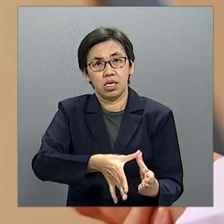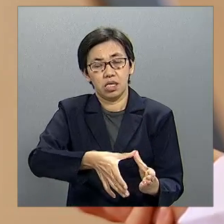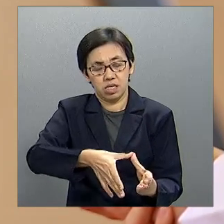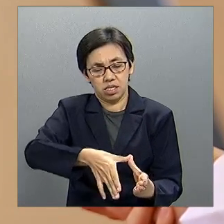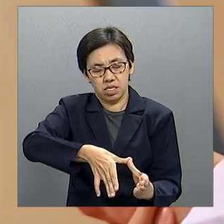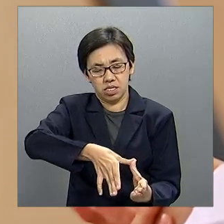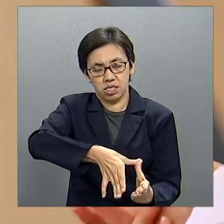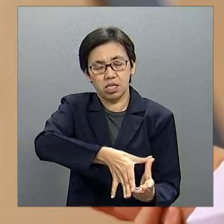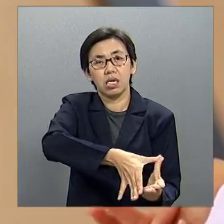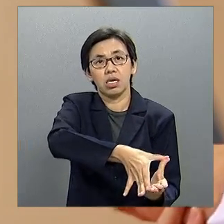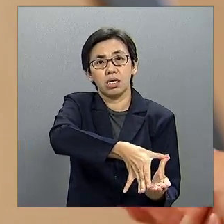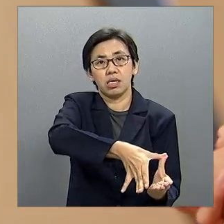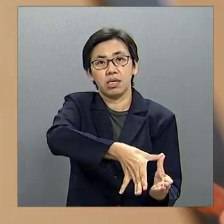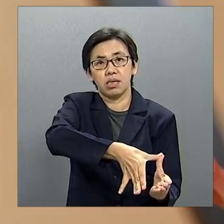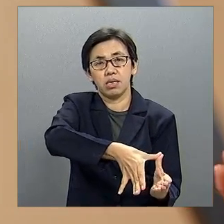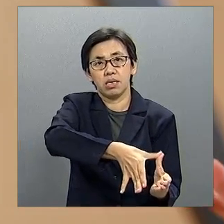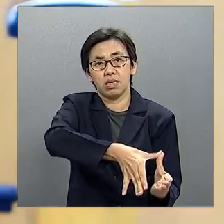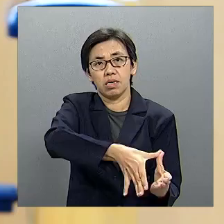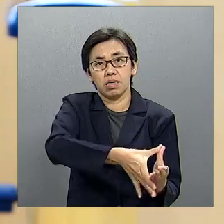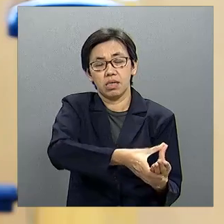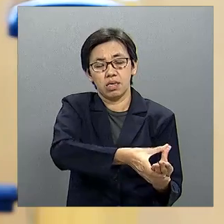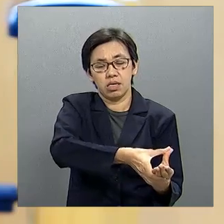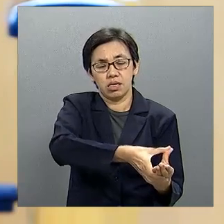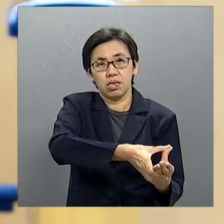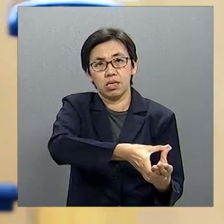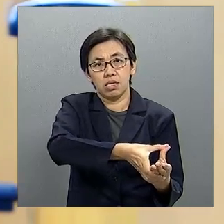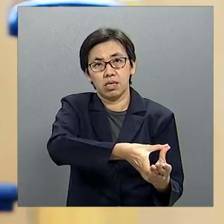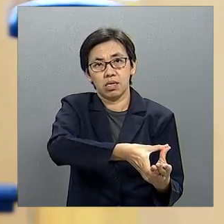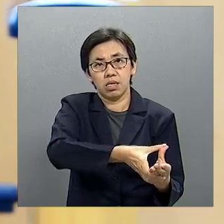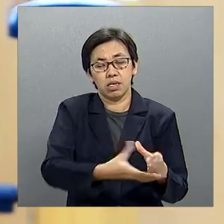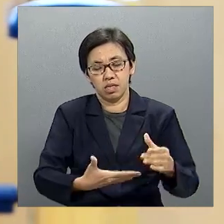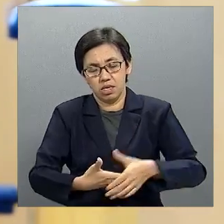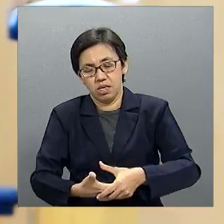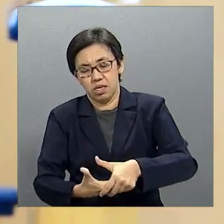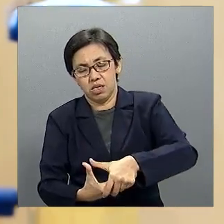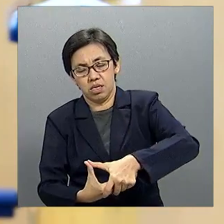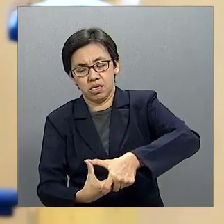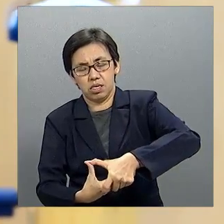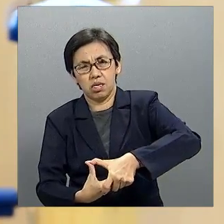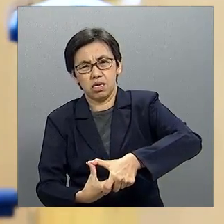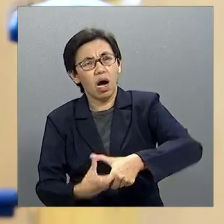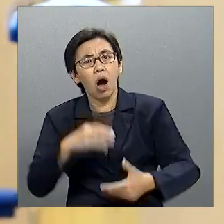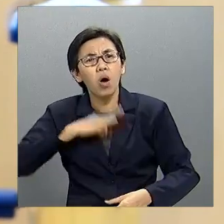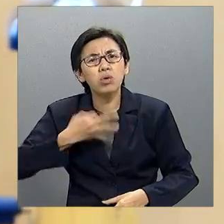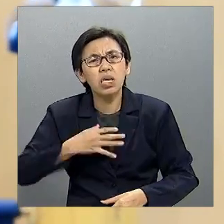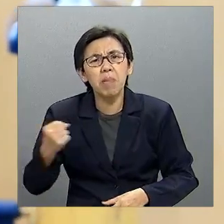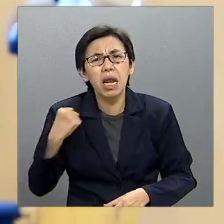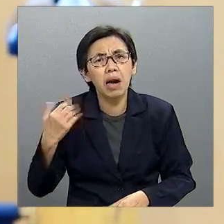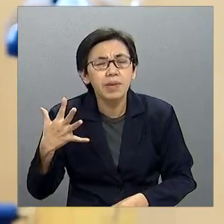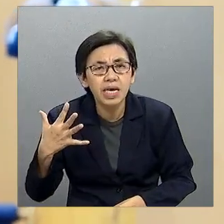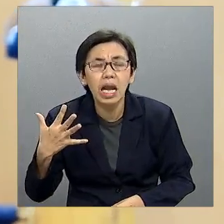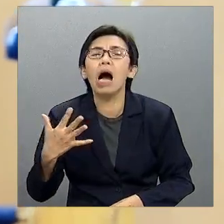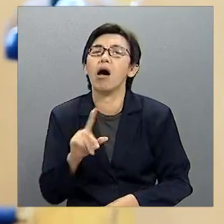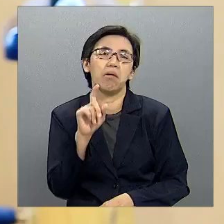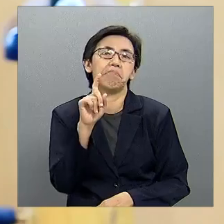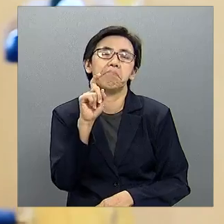านได้ดีเนี่ยต้านกับอีกข้างได้ดีเนี่ยถือว่ายังปกติอยู ่ แต่ถ้าใครรู้สึกว่ากดแล้ววูบเลย คือไม่มีแรง เลยเนี่ยแสดงว่าคุณเ